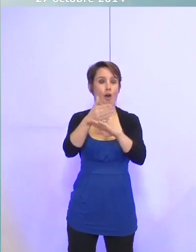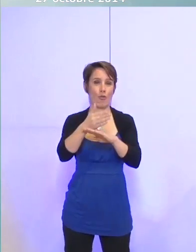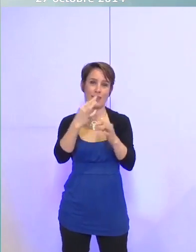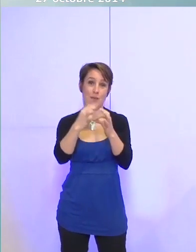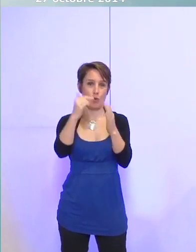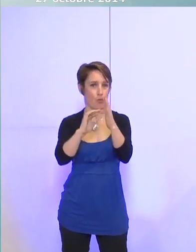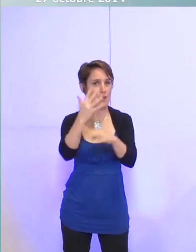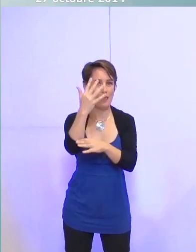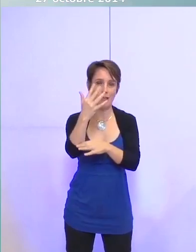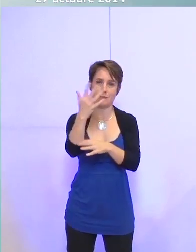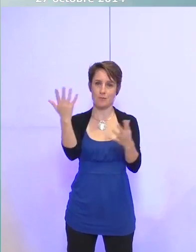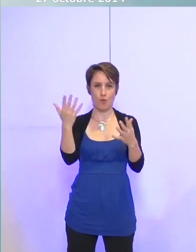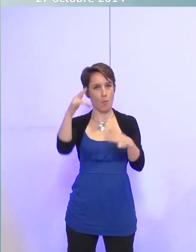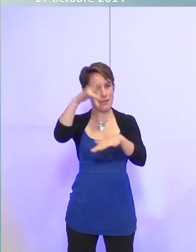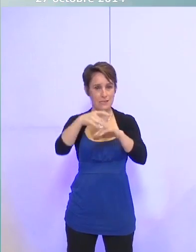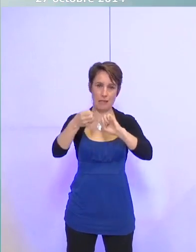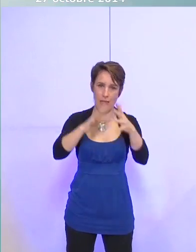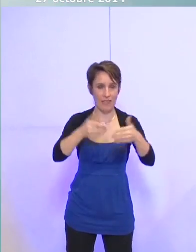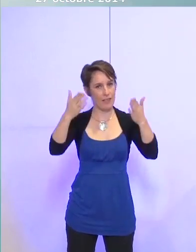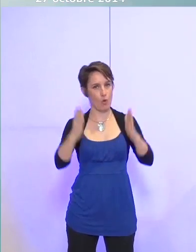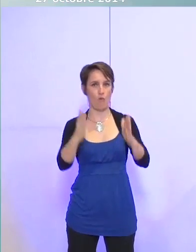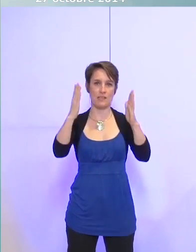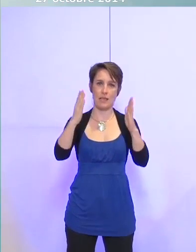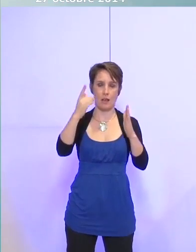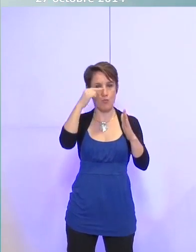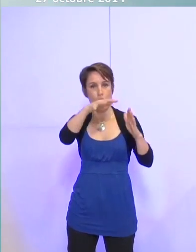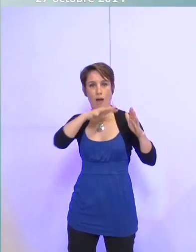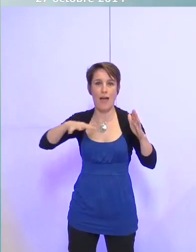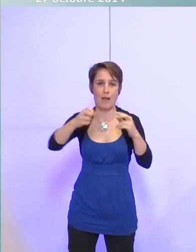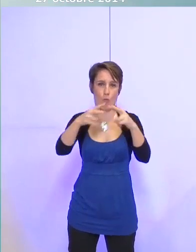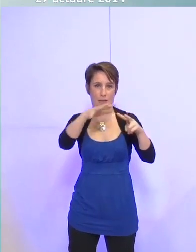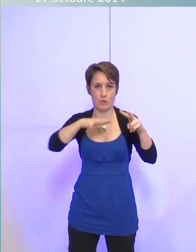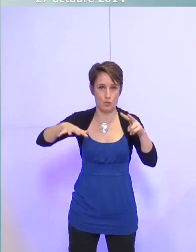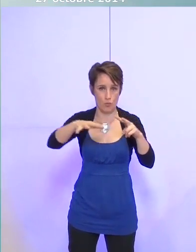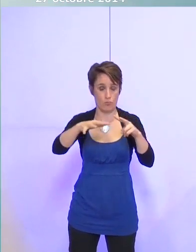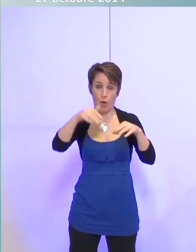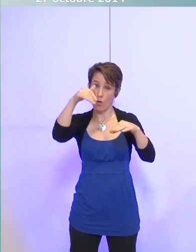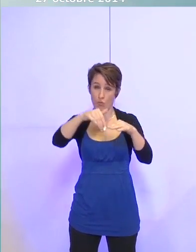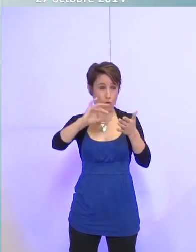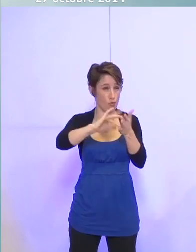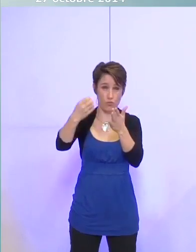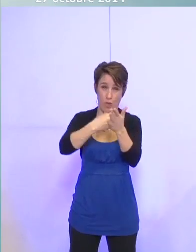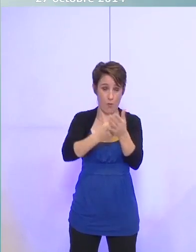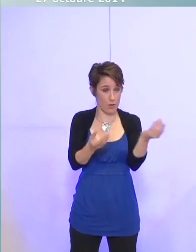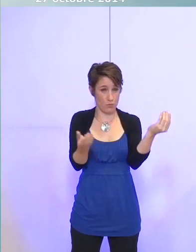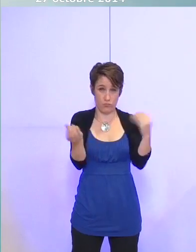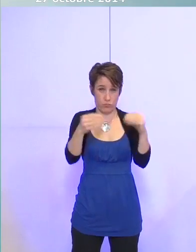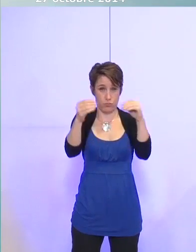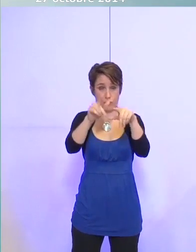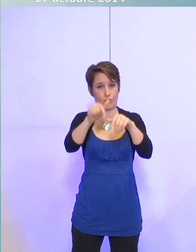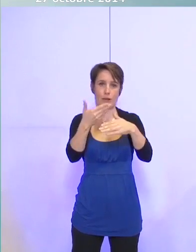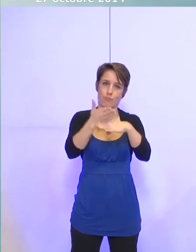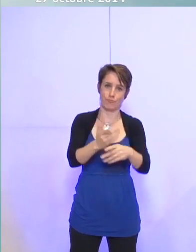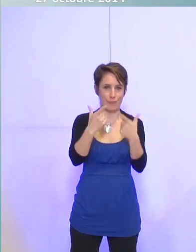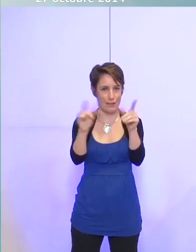portail officiel d'agglomération sur lequel les données publiques des différents acteurs seront disponibles.